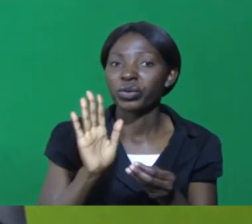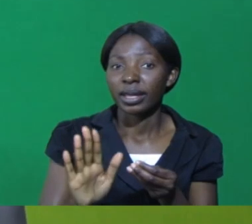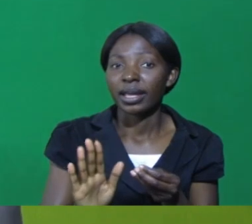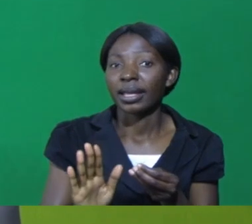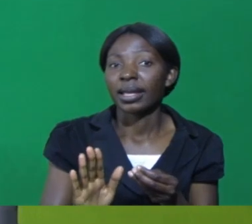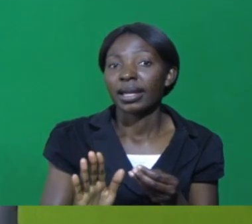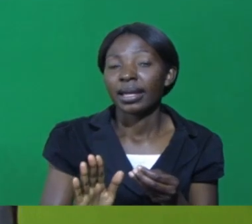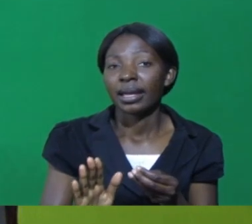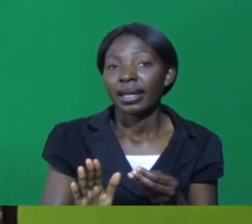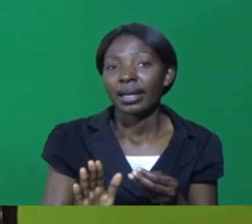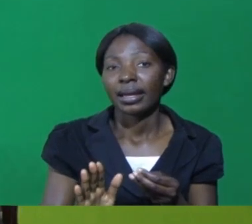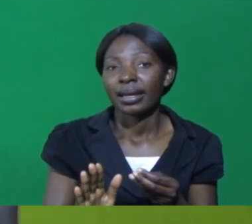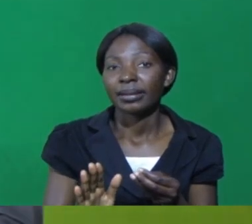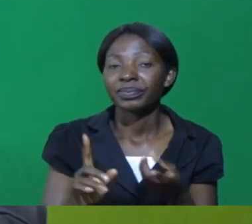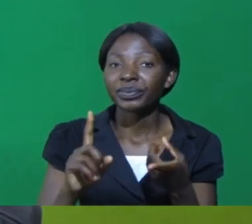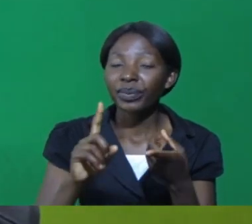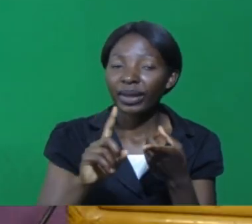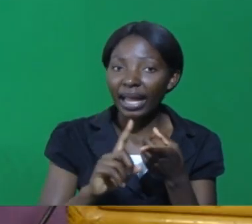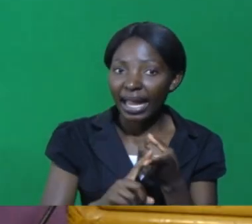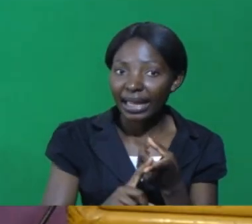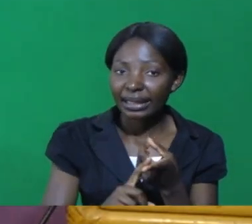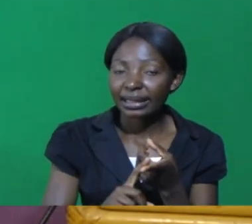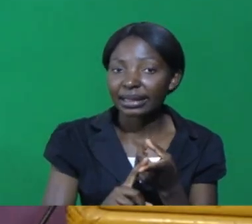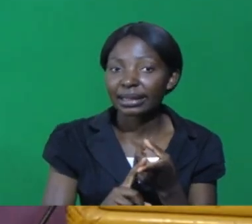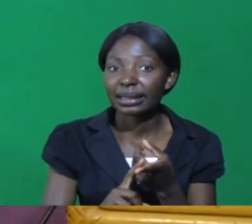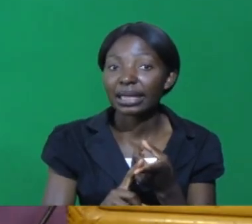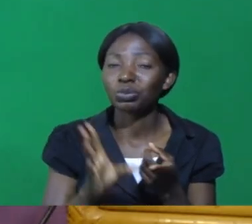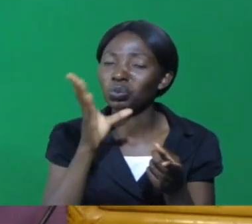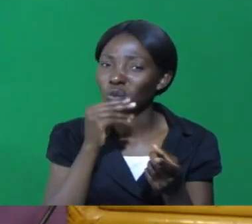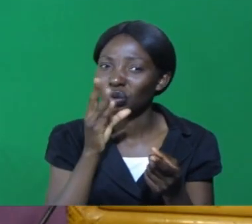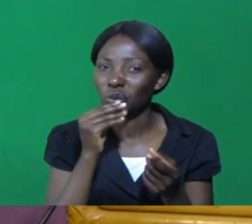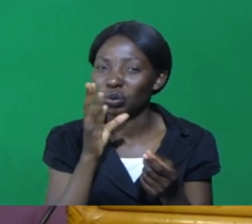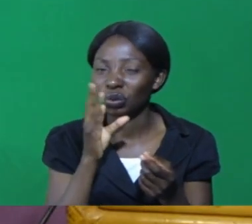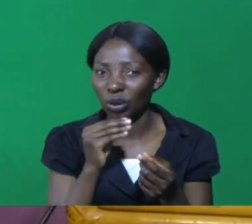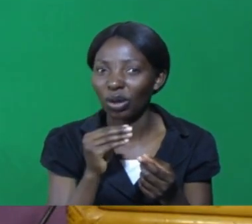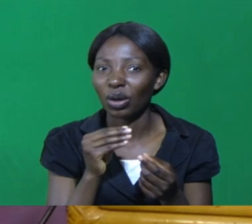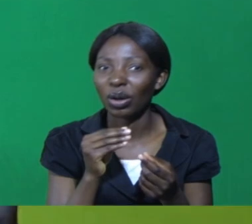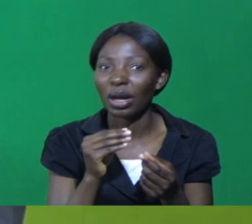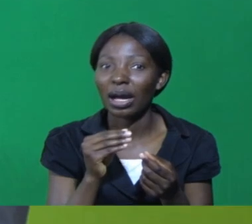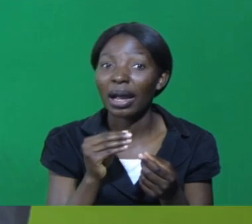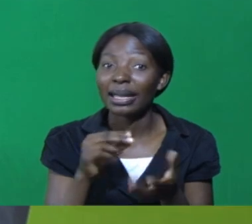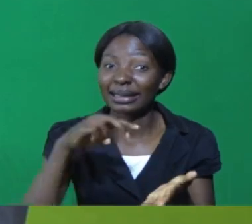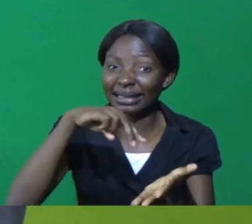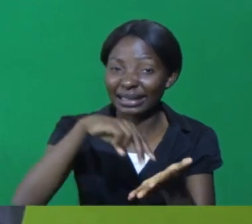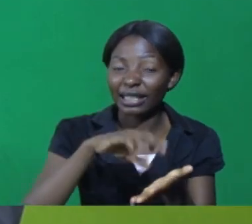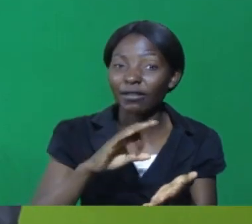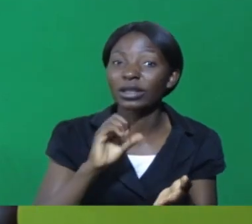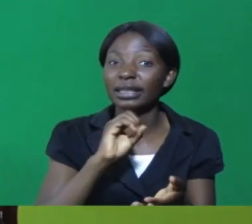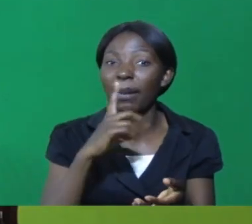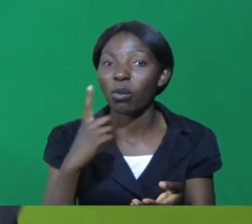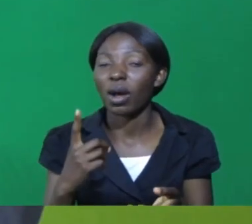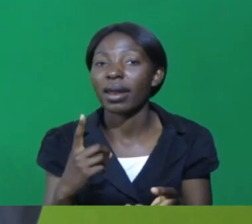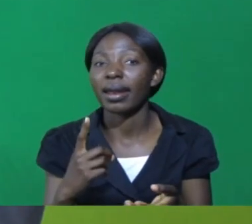uri paumambo. Poita zvakare kutaura aine waakamiririra, kunoita